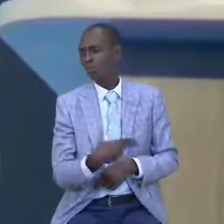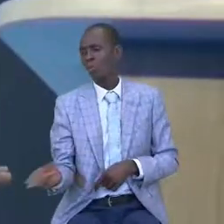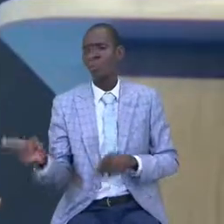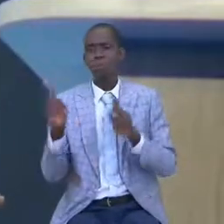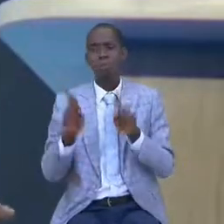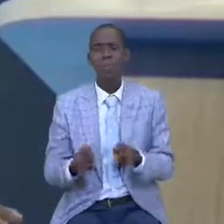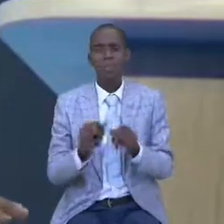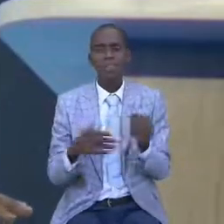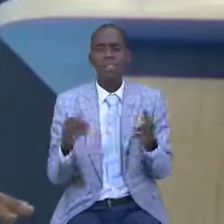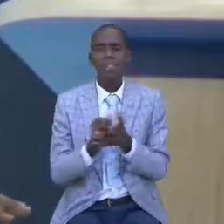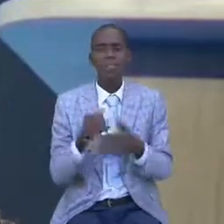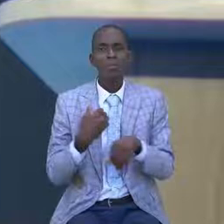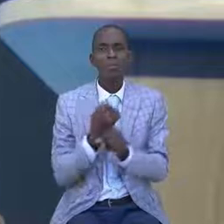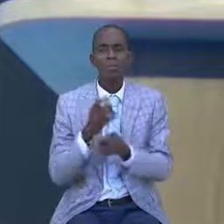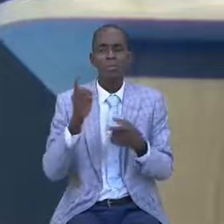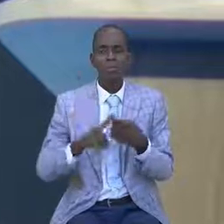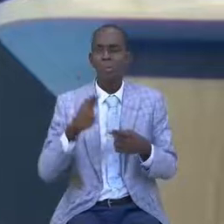soir,